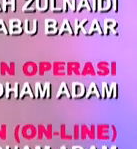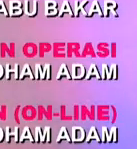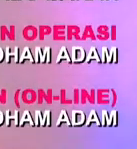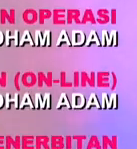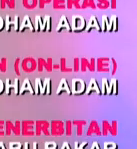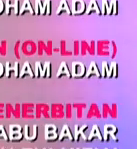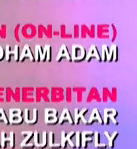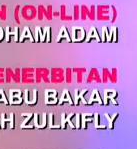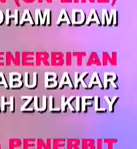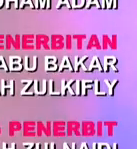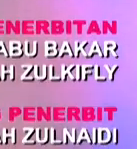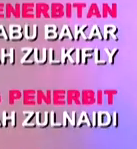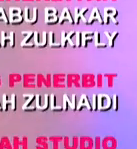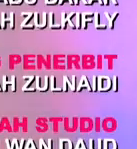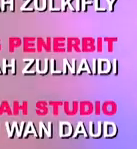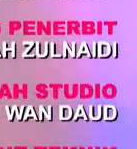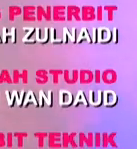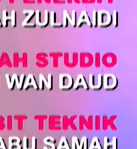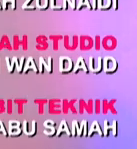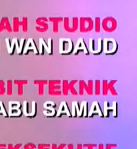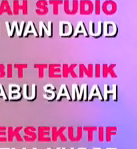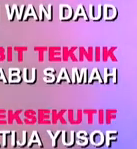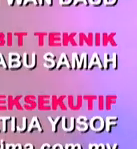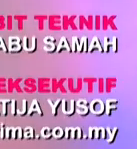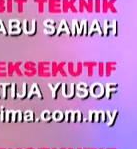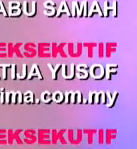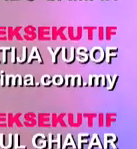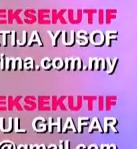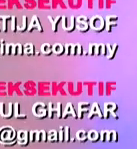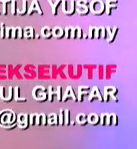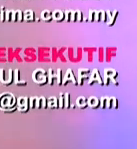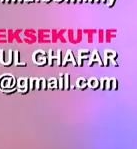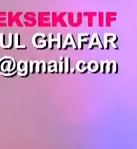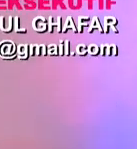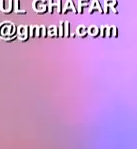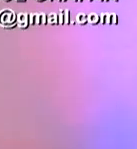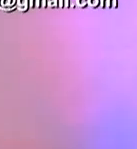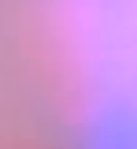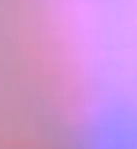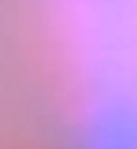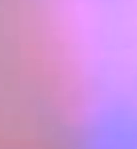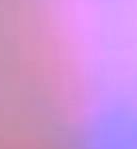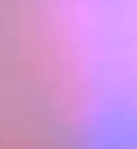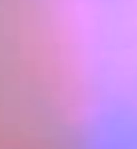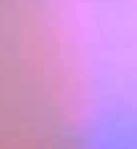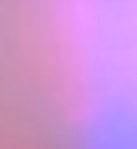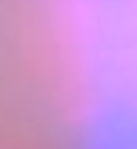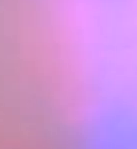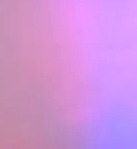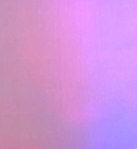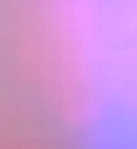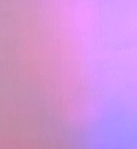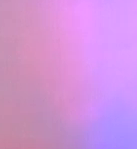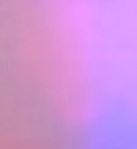seperti gunung yang akan jatuh menimpa dirinya. Kata-kata beliau itu adalah paparan lubuk hati sahabat Rasulullah sallallahu alaihi wasallam